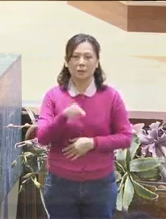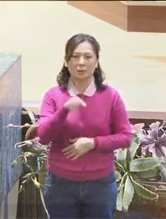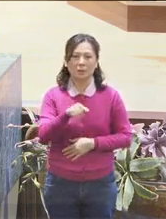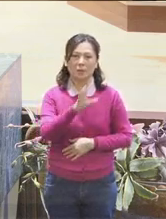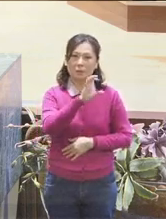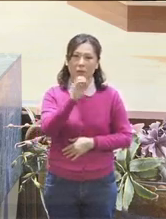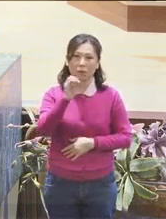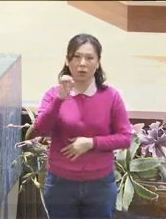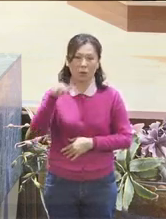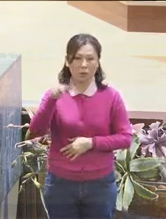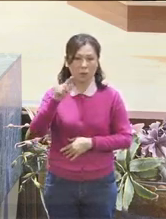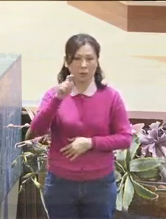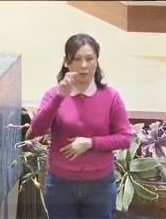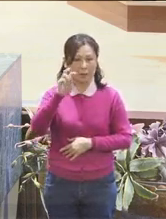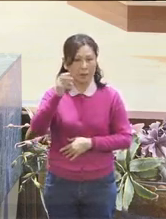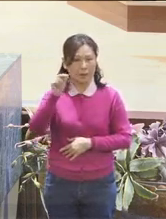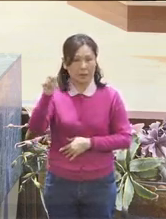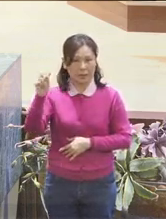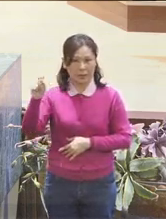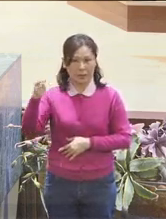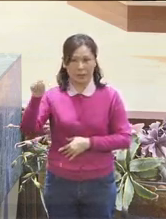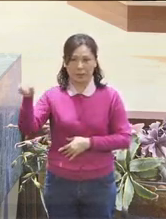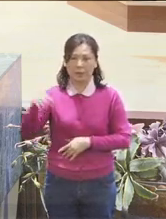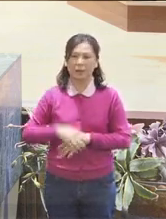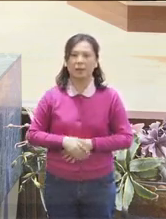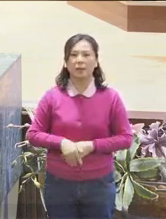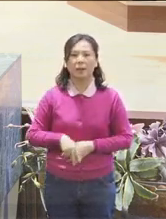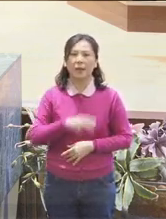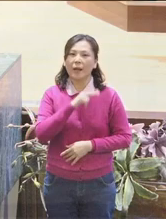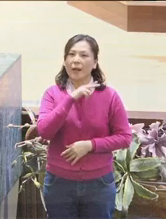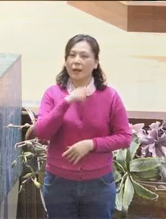COFAX 这样子的社群，就是最近蔡英文总统念了一